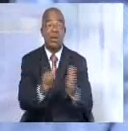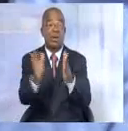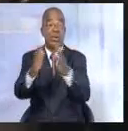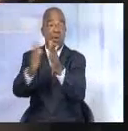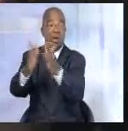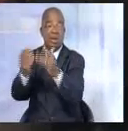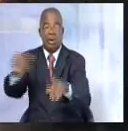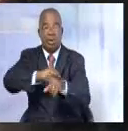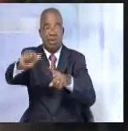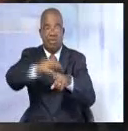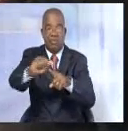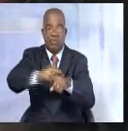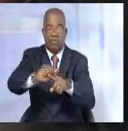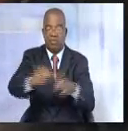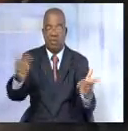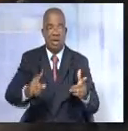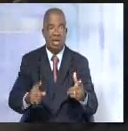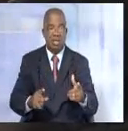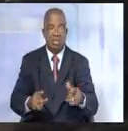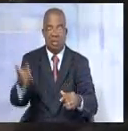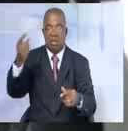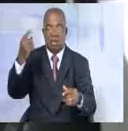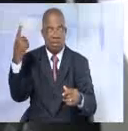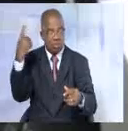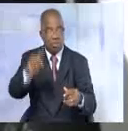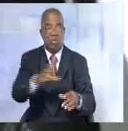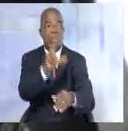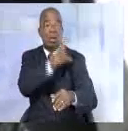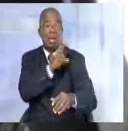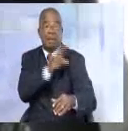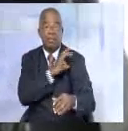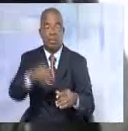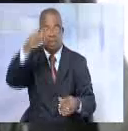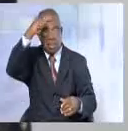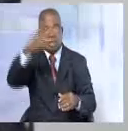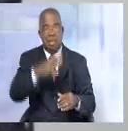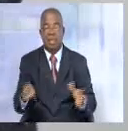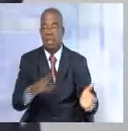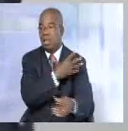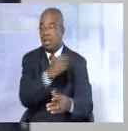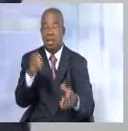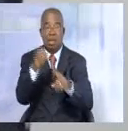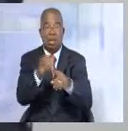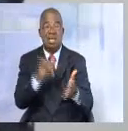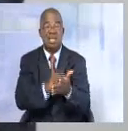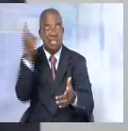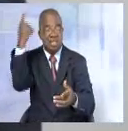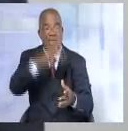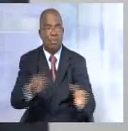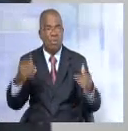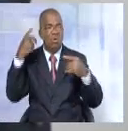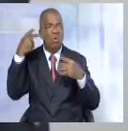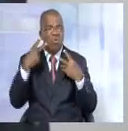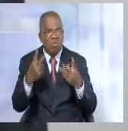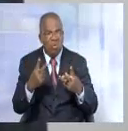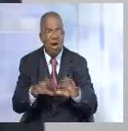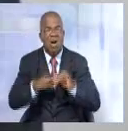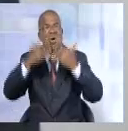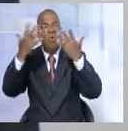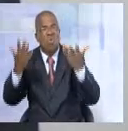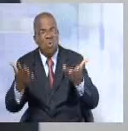session de formation à l'attention des hommes en tenue. Cette formation, qui a pour objectif principal la recherche d'une réponse adéquate aux violences sexuelles